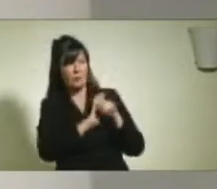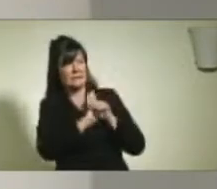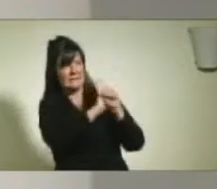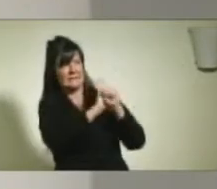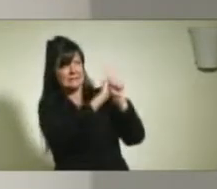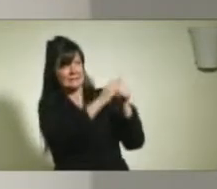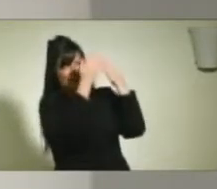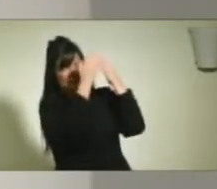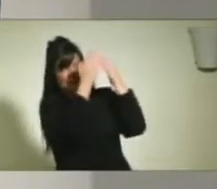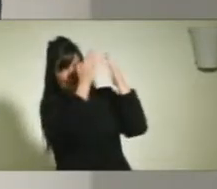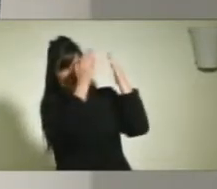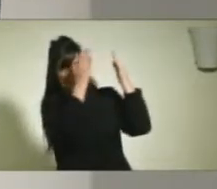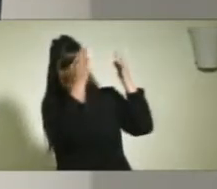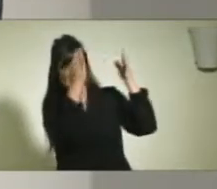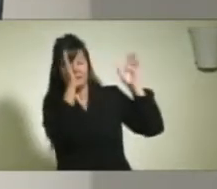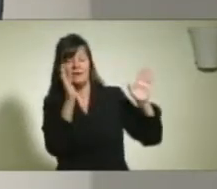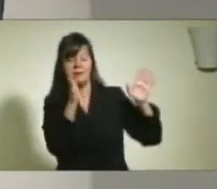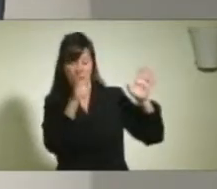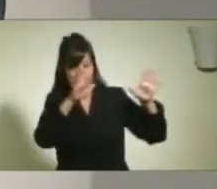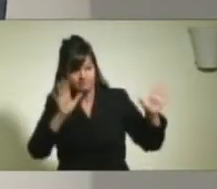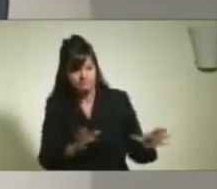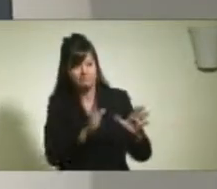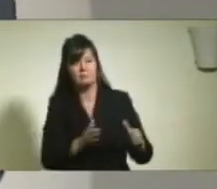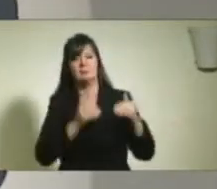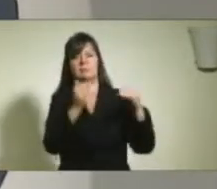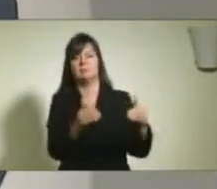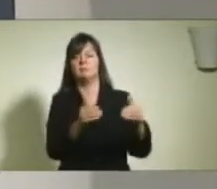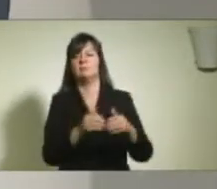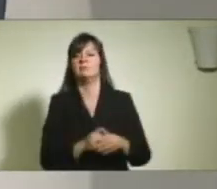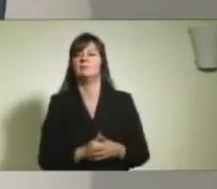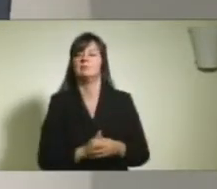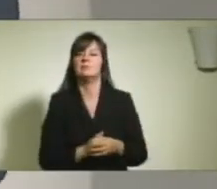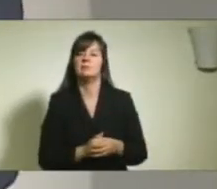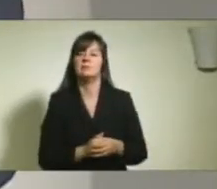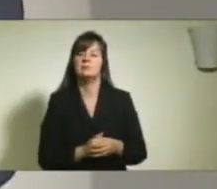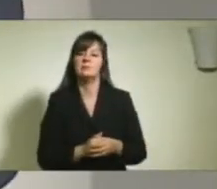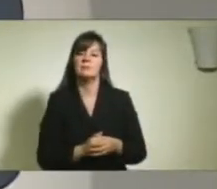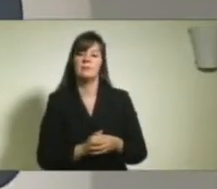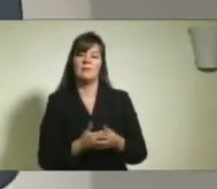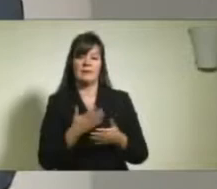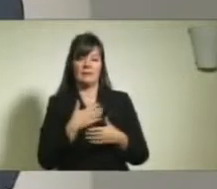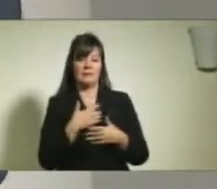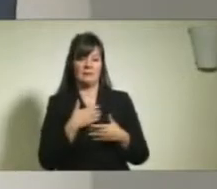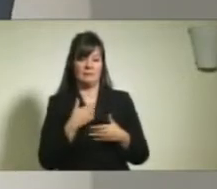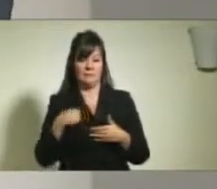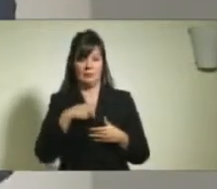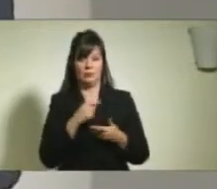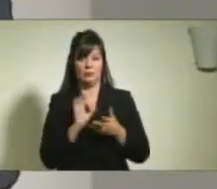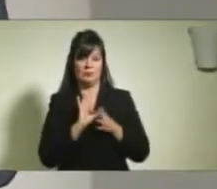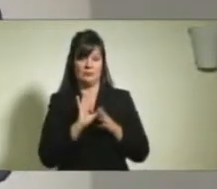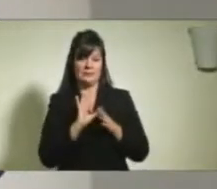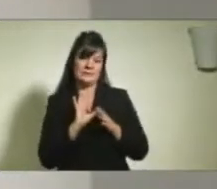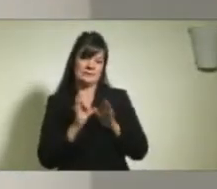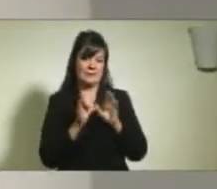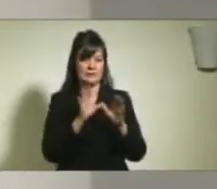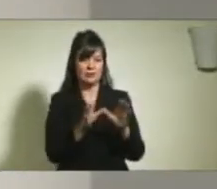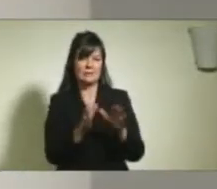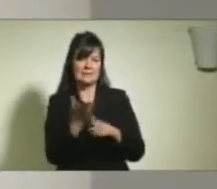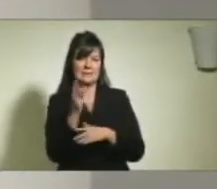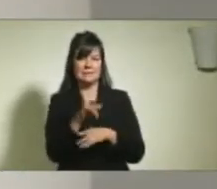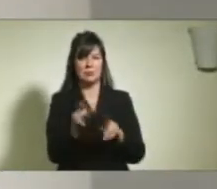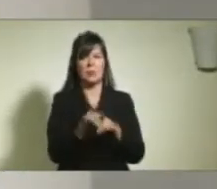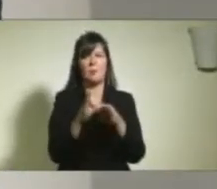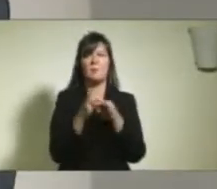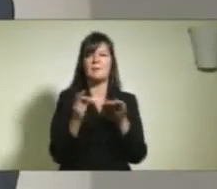le gouvernement à aller de l'avant. Donc, notre stratégie, c'est un peu celle qui est expliquée